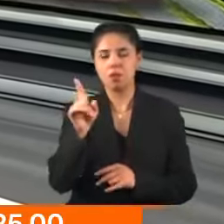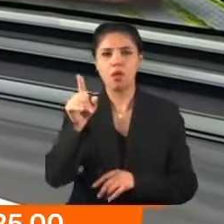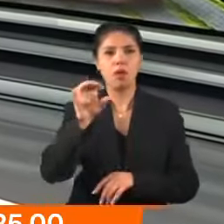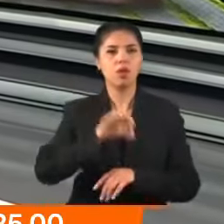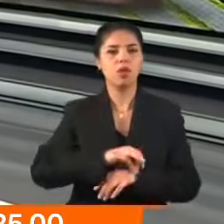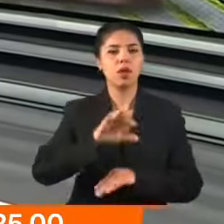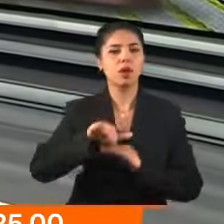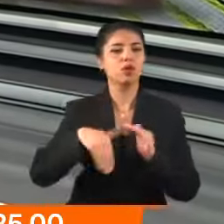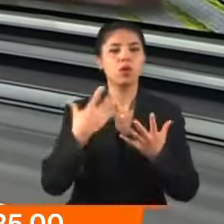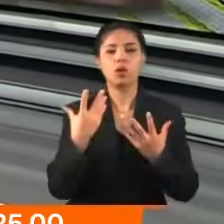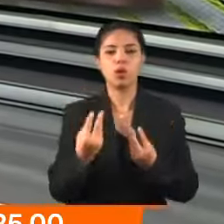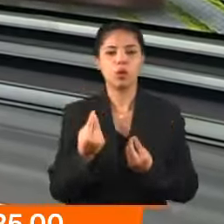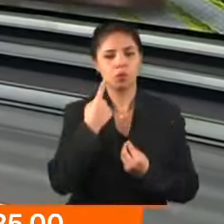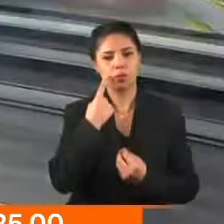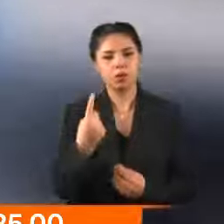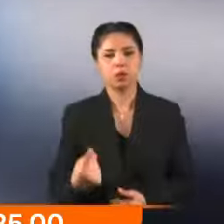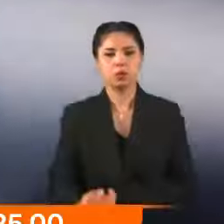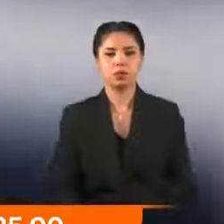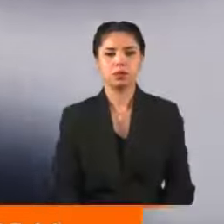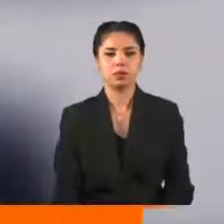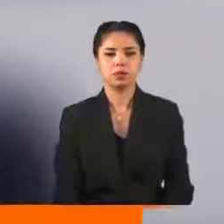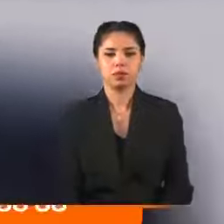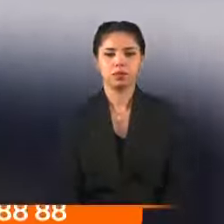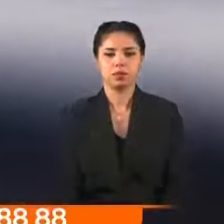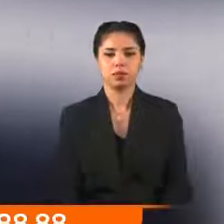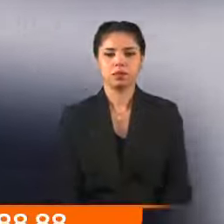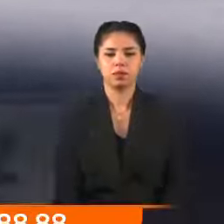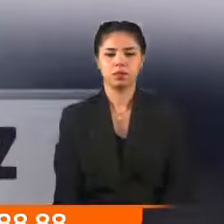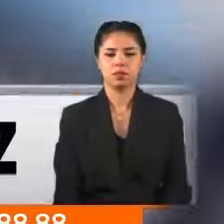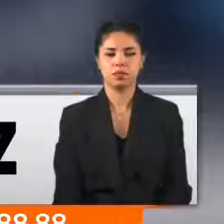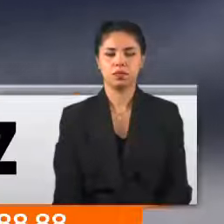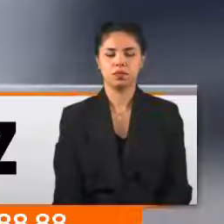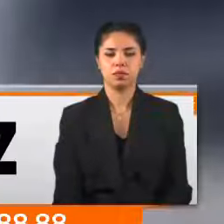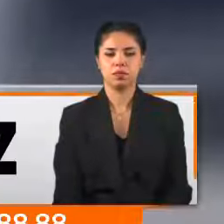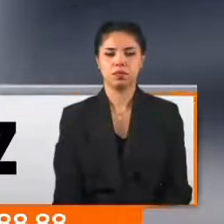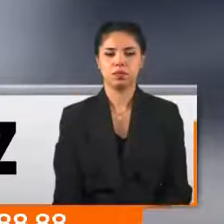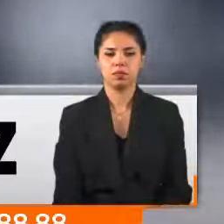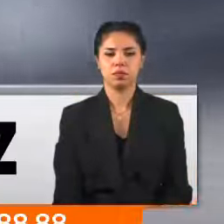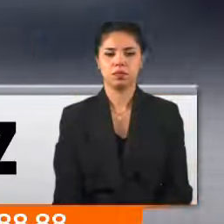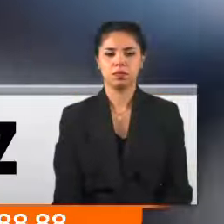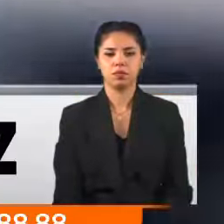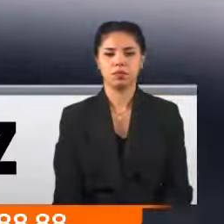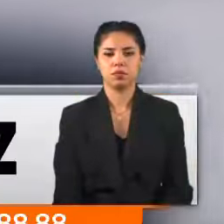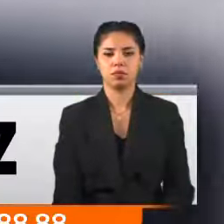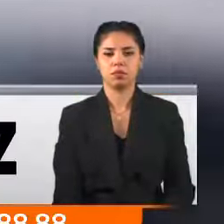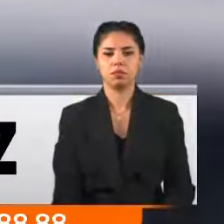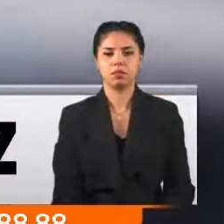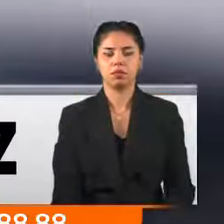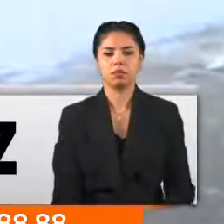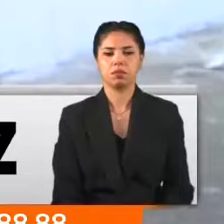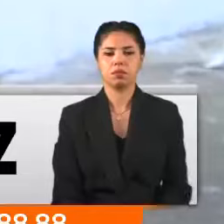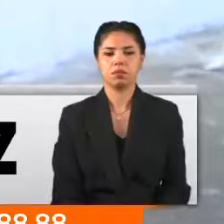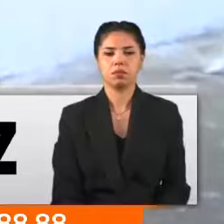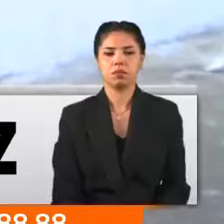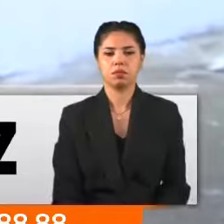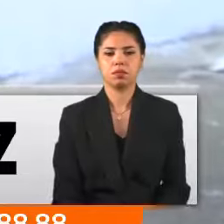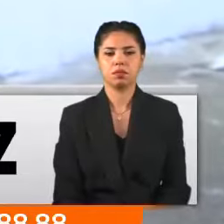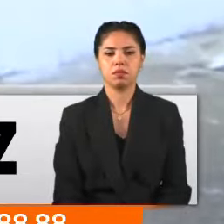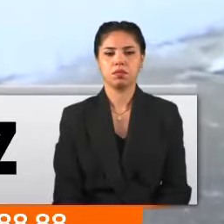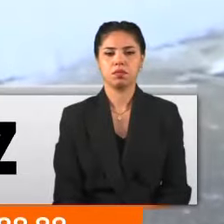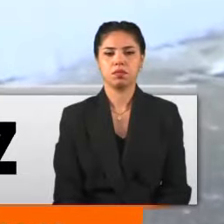anlar ve sonrası. Arkadaşlar Silivri'ye yakın kim varsa gelsin buraya. Kainat Enerji mallarını kaçırıyor. Şimdi